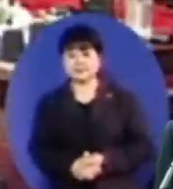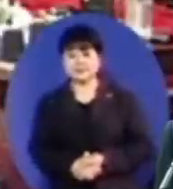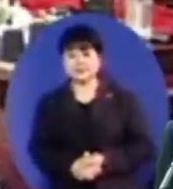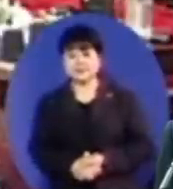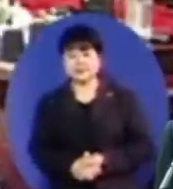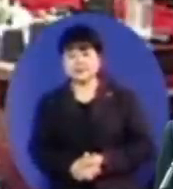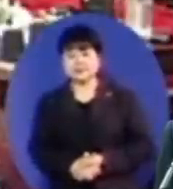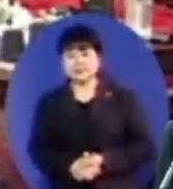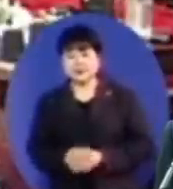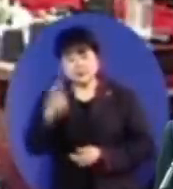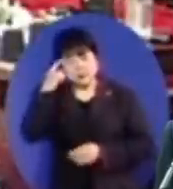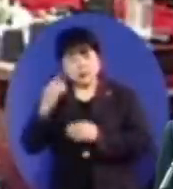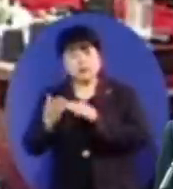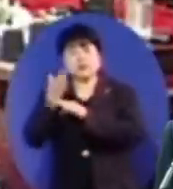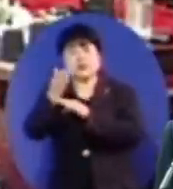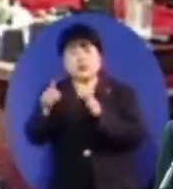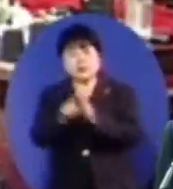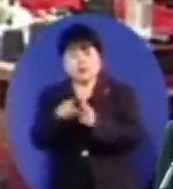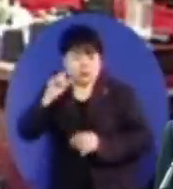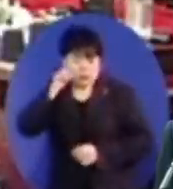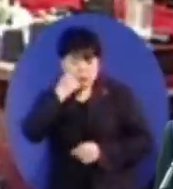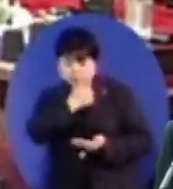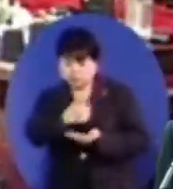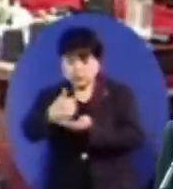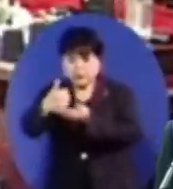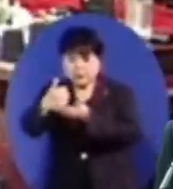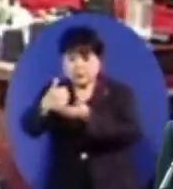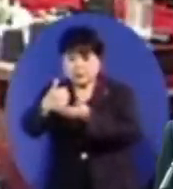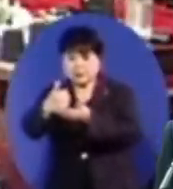도저히 상상할 수 없습니다. 주님이